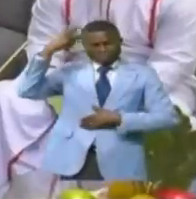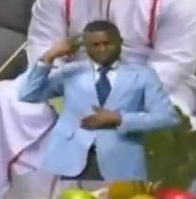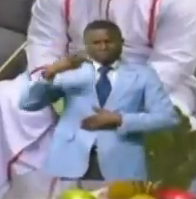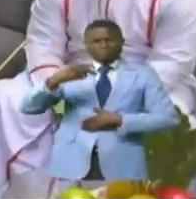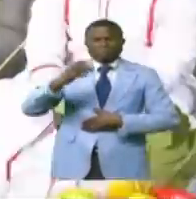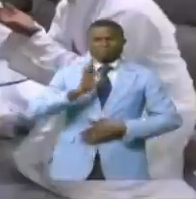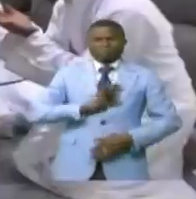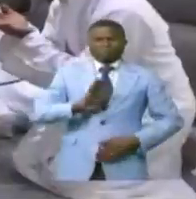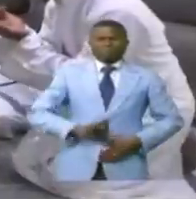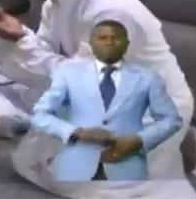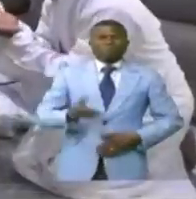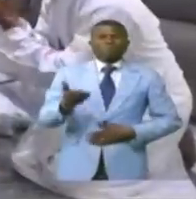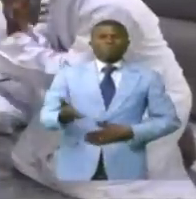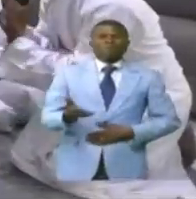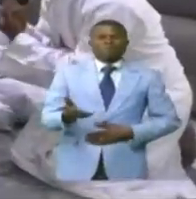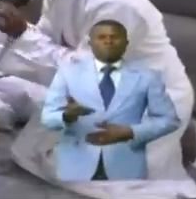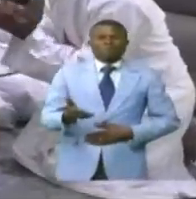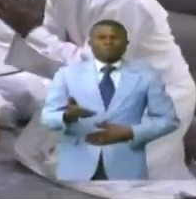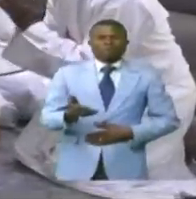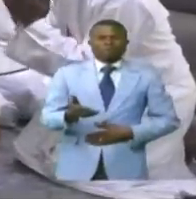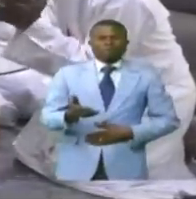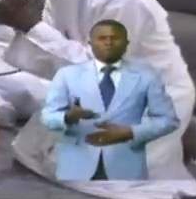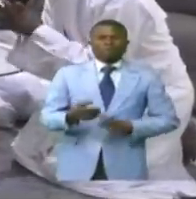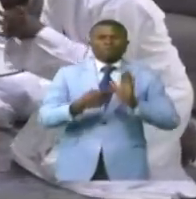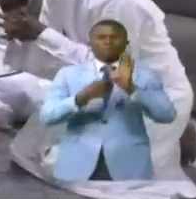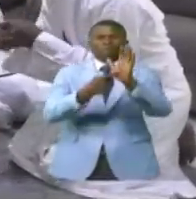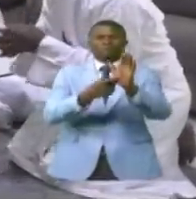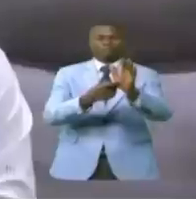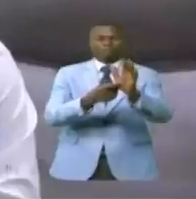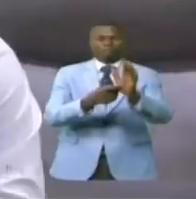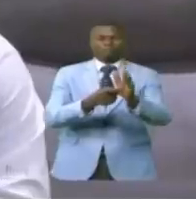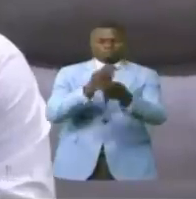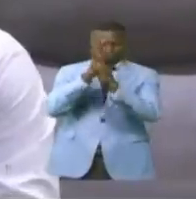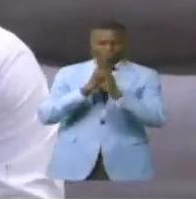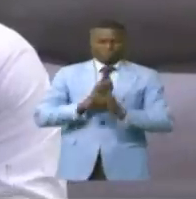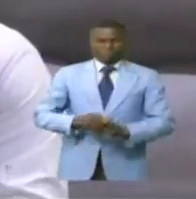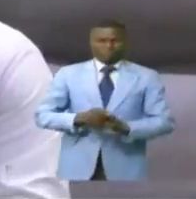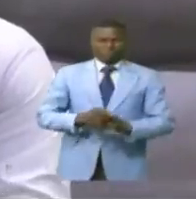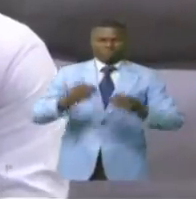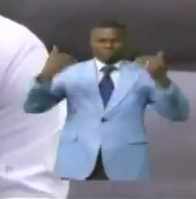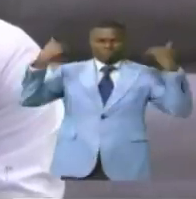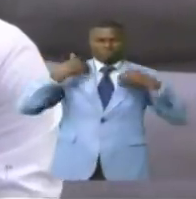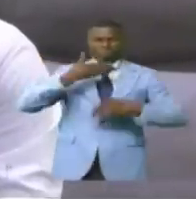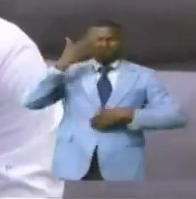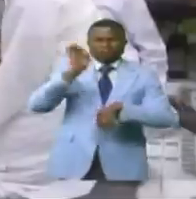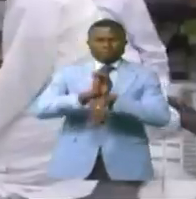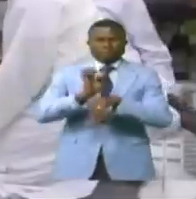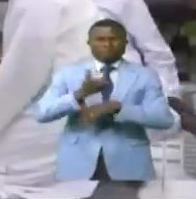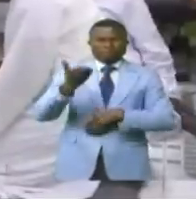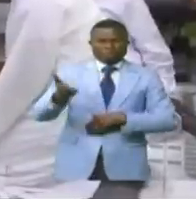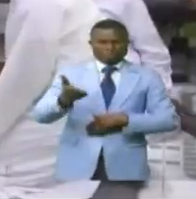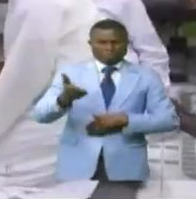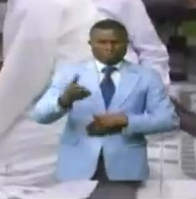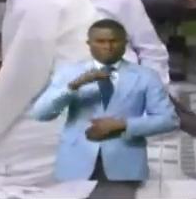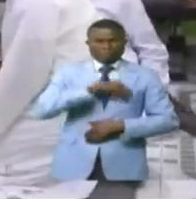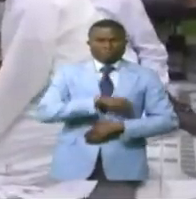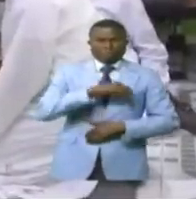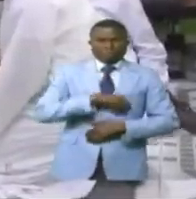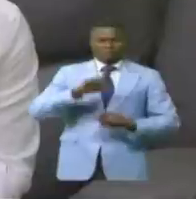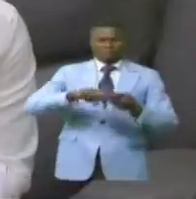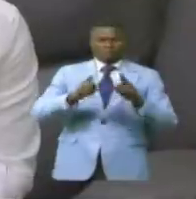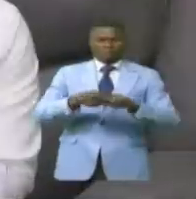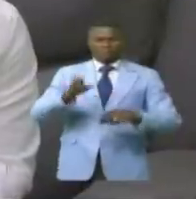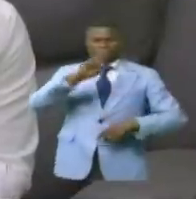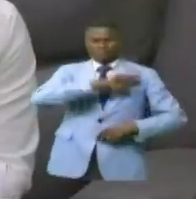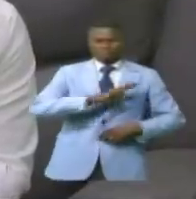l'État Félix-Antoine Tshisekedi Tshilombo a présenté ses civilités au chef spirituel de cette église en mission apostolique en